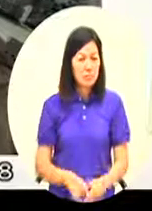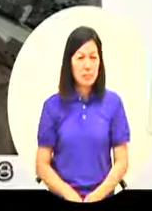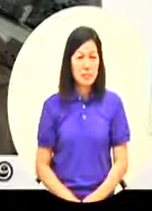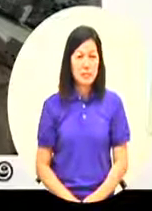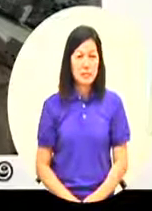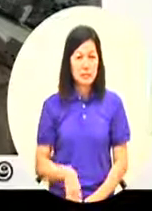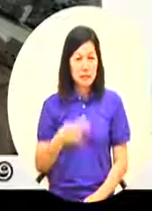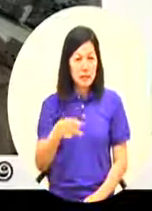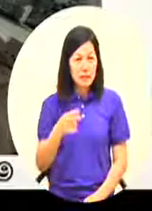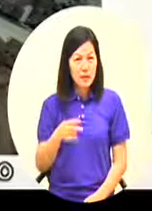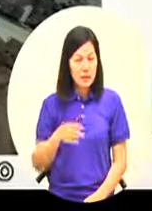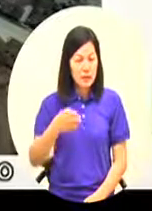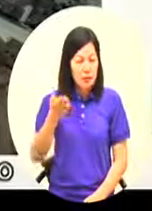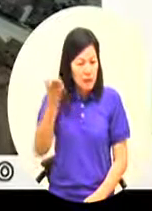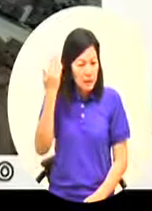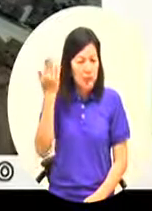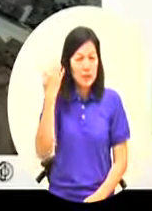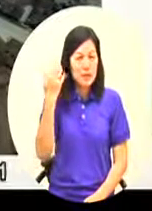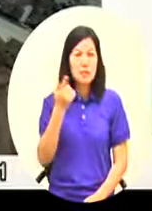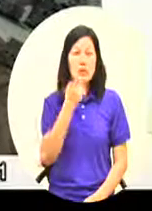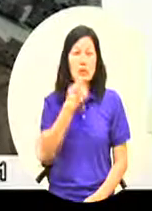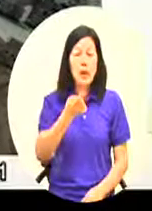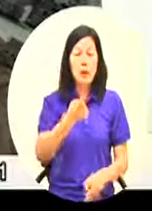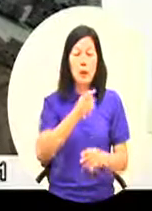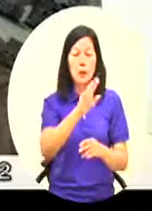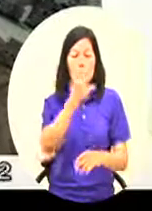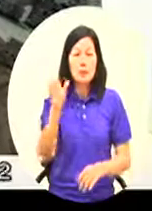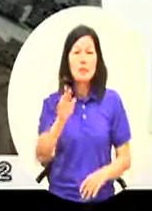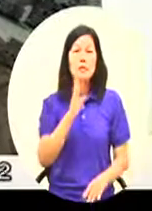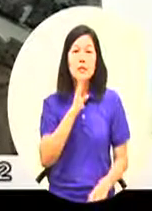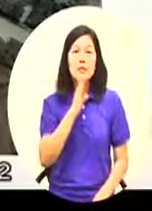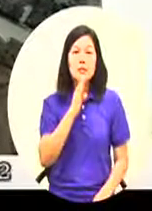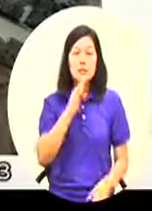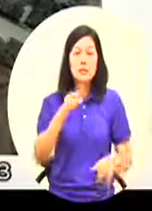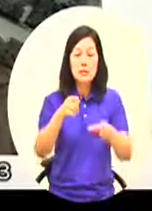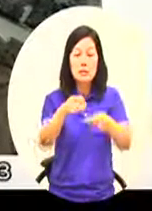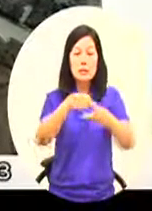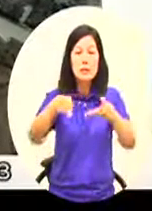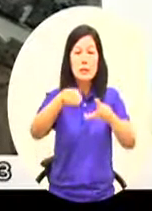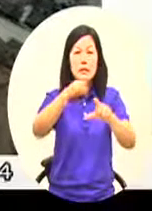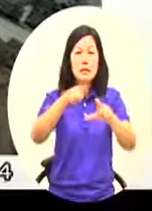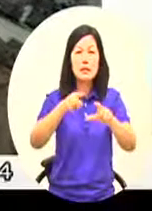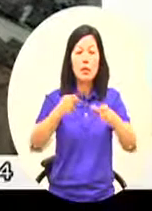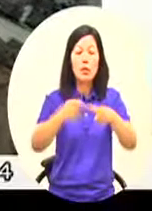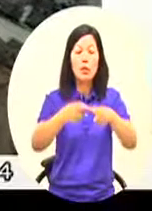而且最早了，最早这个红色的吼，应该是在那个三角公园那边的，